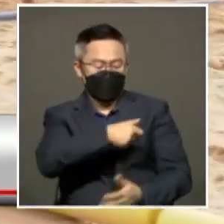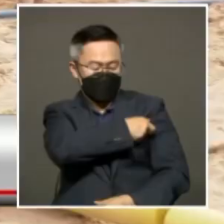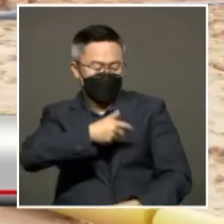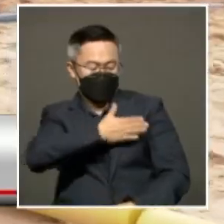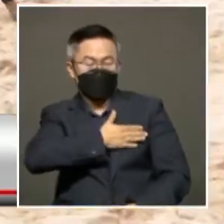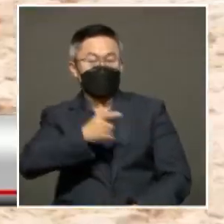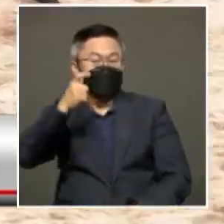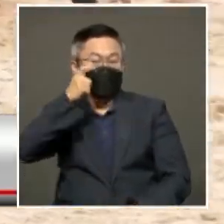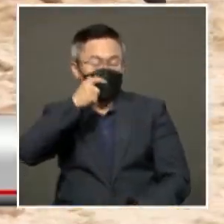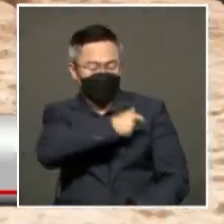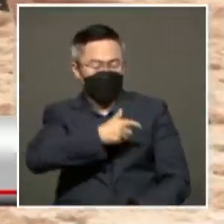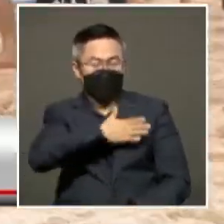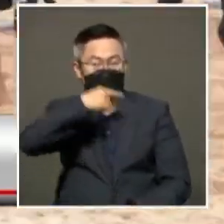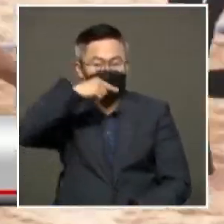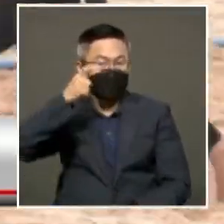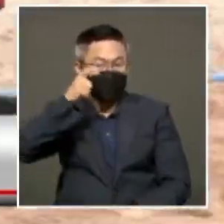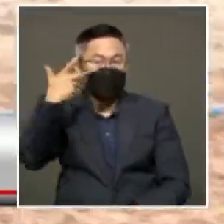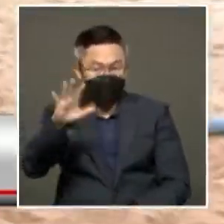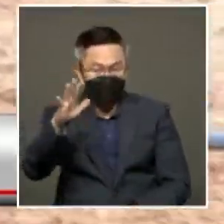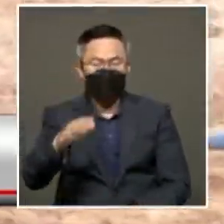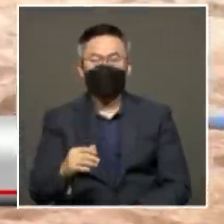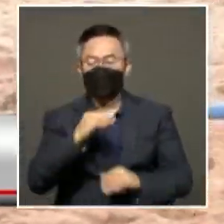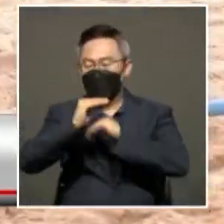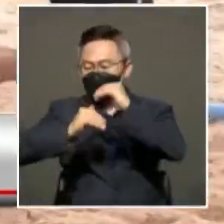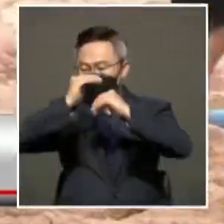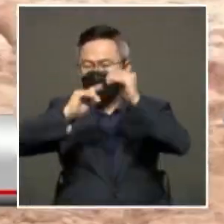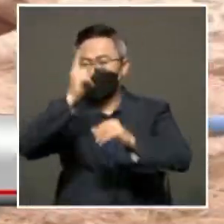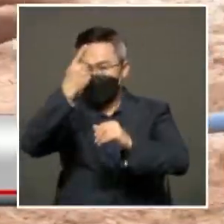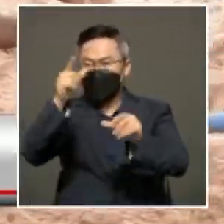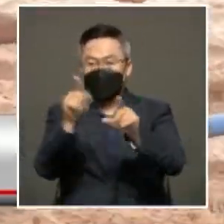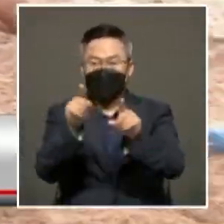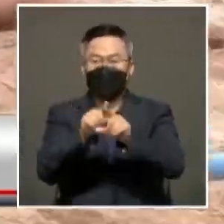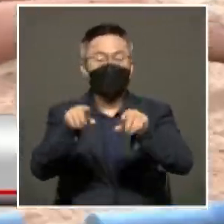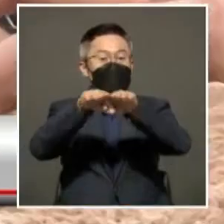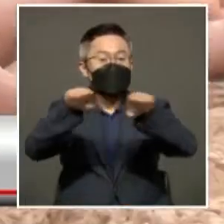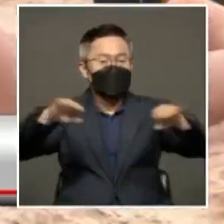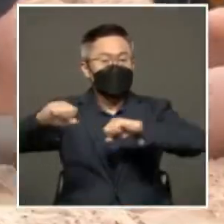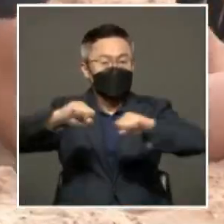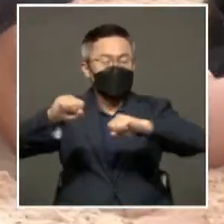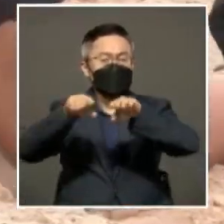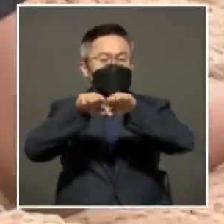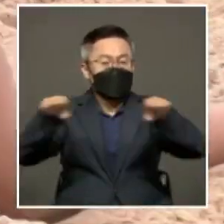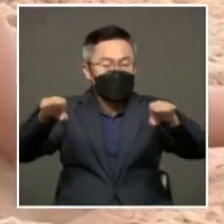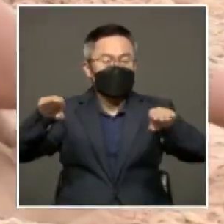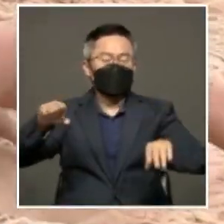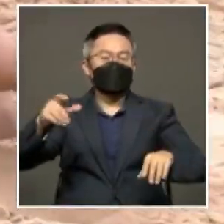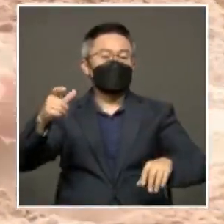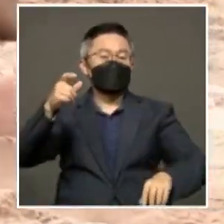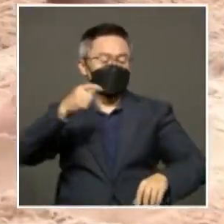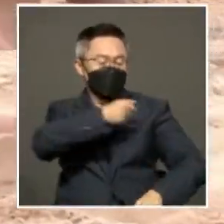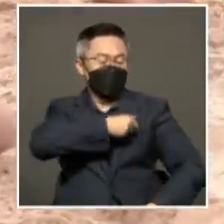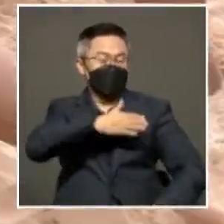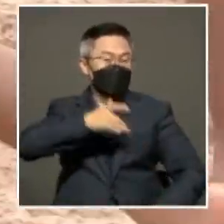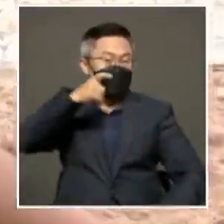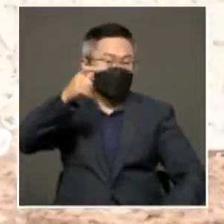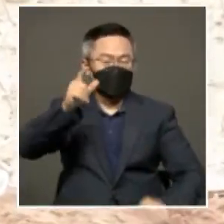หญ่ซึ่งมีมาตรฐานที่สูงขึ้นอังคณาจึงต้องพัฒนาตัวเองควบคู่ไปกับการเรียนรู้อยู่ตลอดเวลาเพื่อปรับ